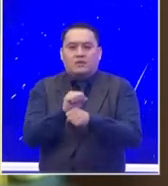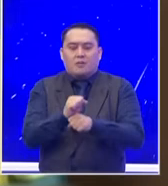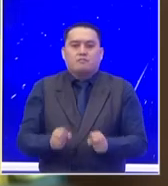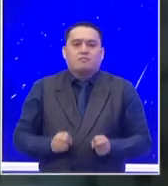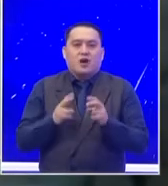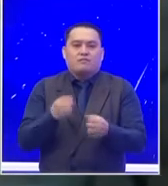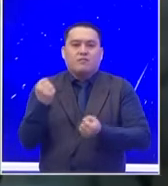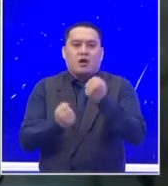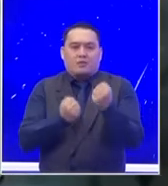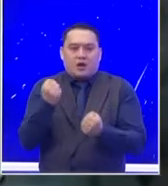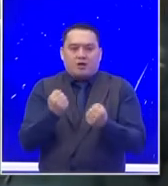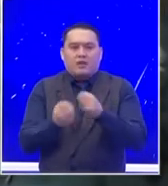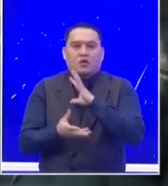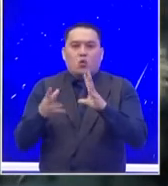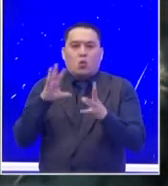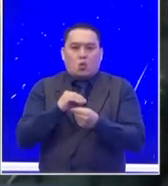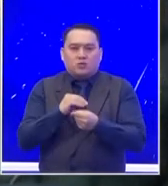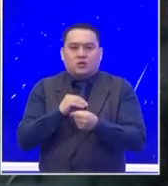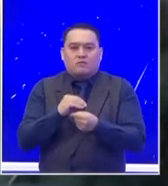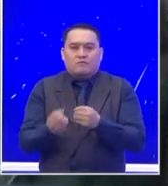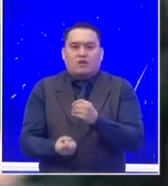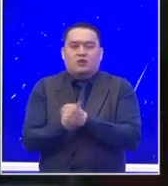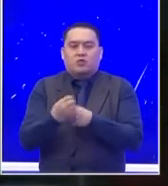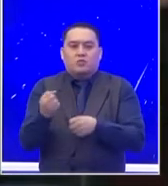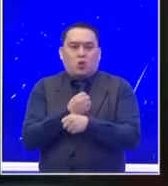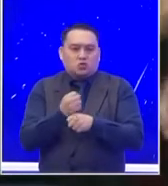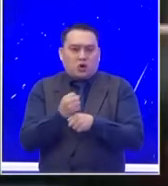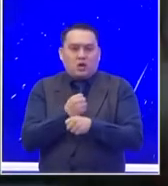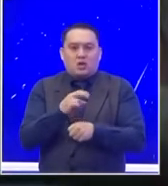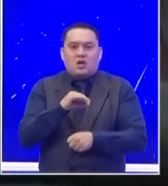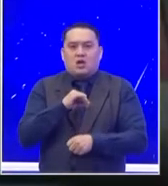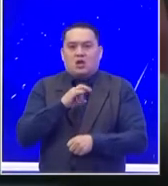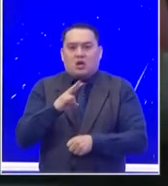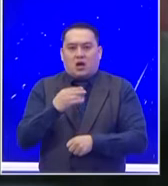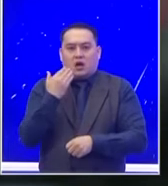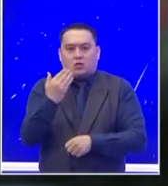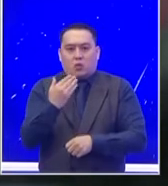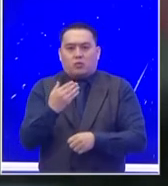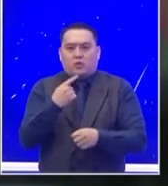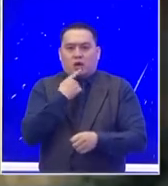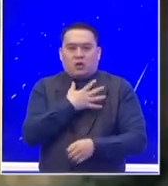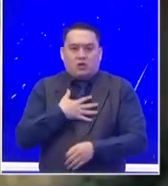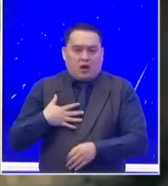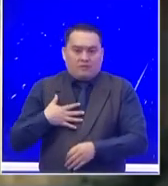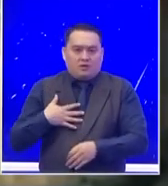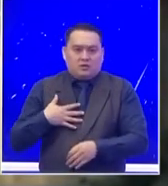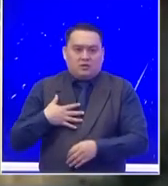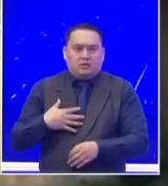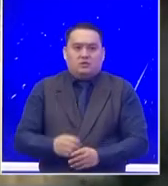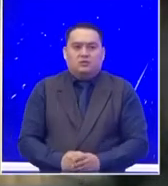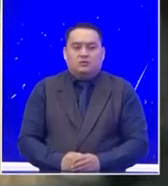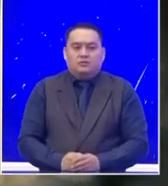остановили автомобиль с браконьерами. В результате возникшей потасовки егерь Ерлан Нургалиев получил травмы,